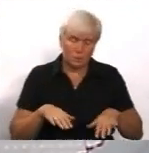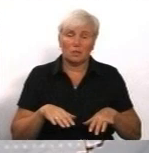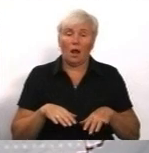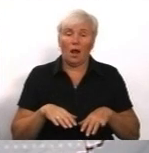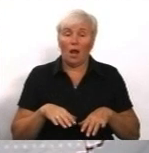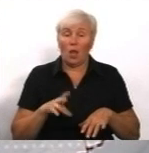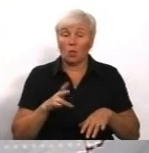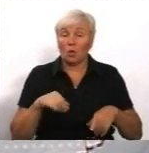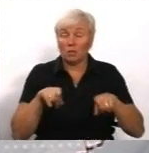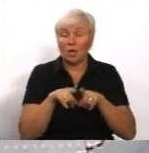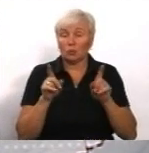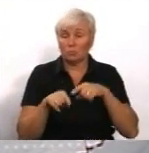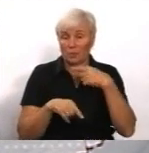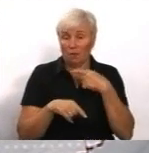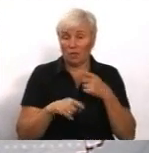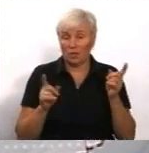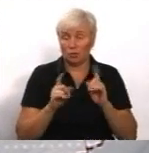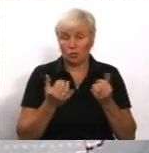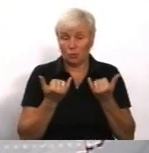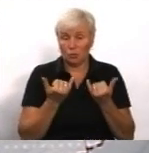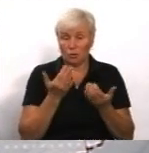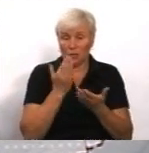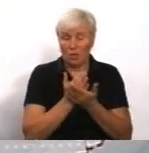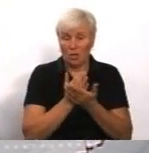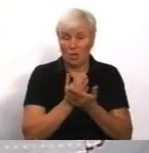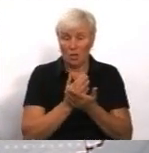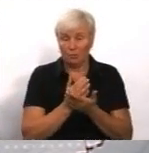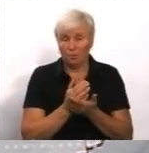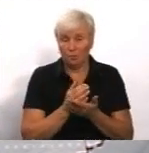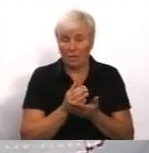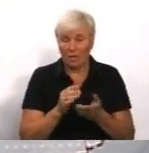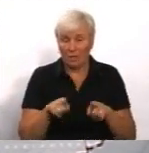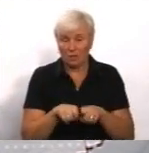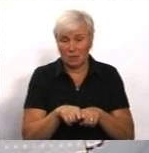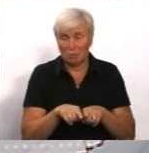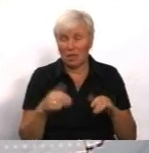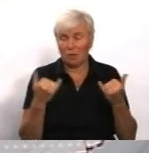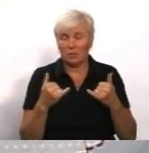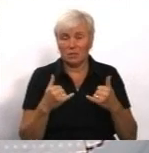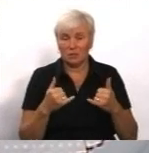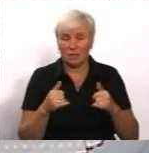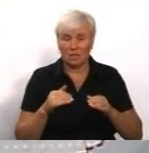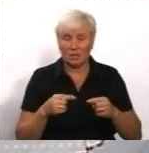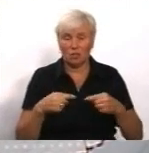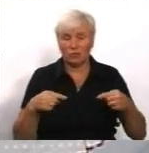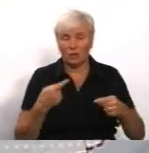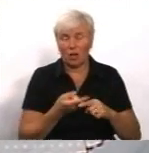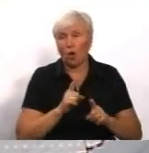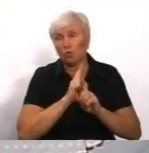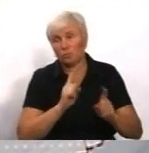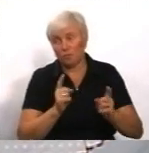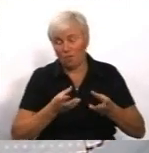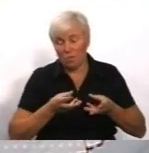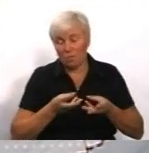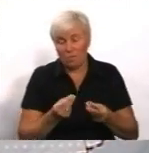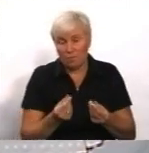щоб ми говорили, що сьогодні є формальдегід або ще інша хімічна речовина, яка особливо впливала, але